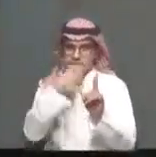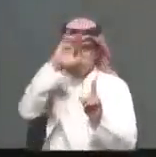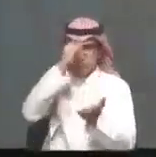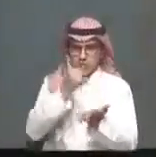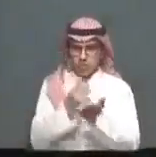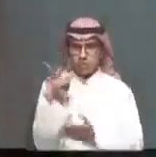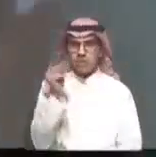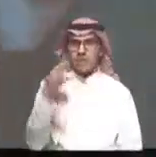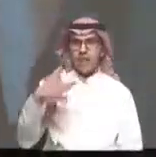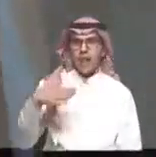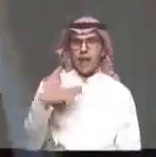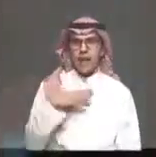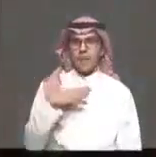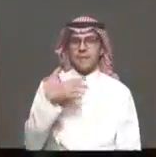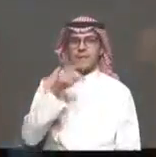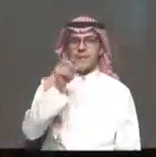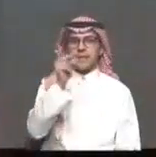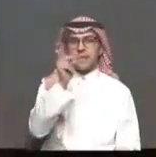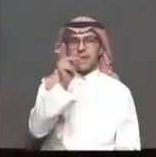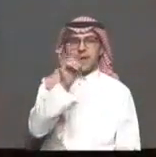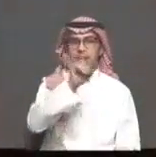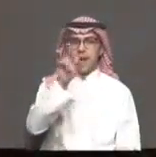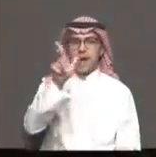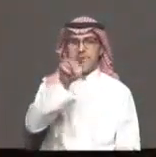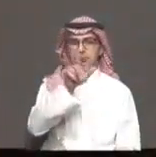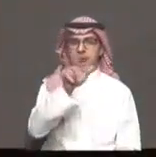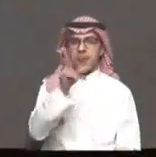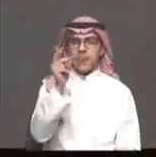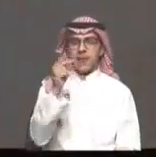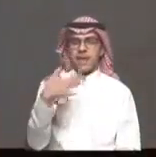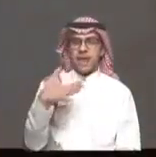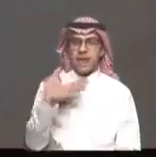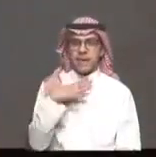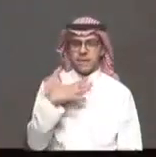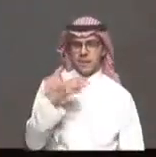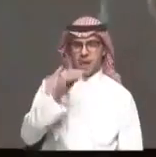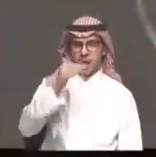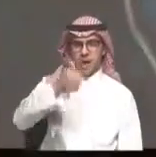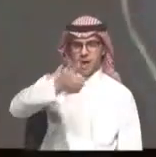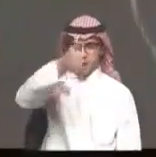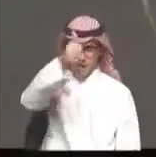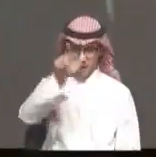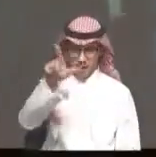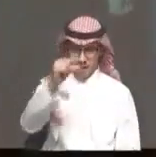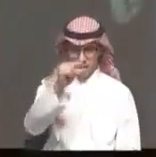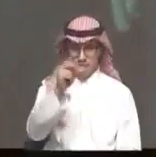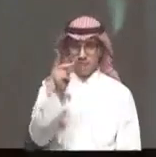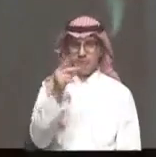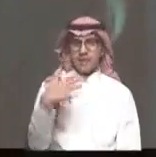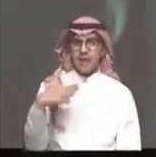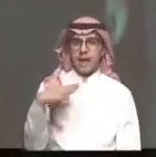الشريفين وصاحب السمو الملكي الأمير طلال بن سعود بن عبد العزيز وصاحب السمو الأمير خالد بن سعد بن